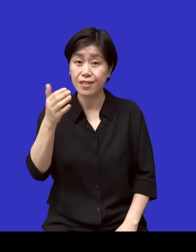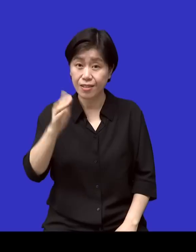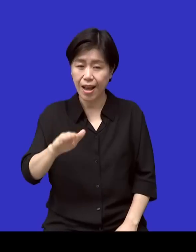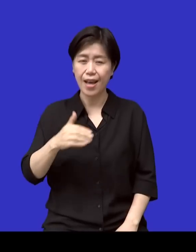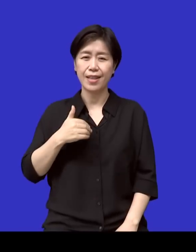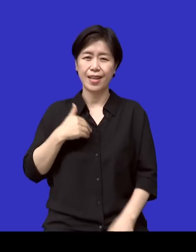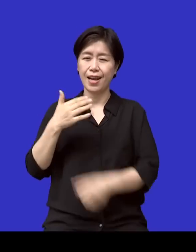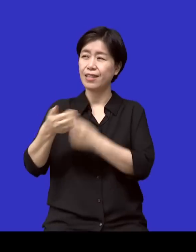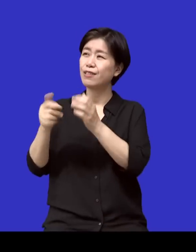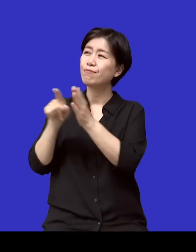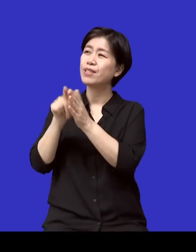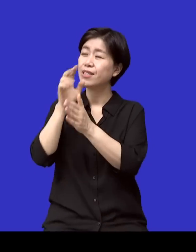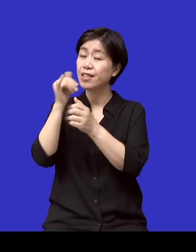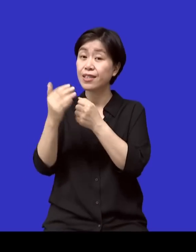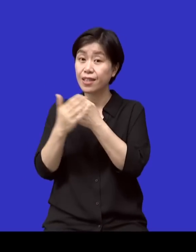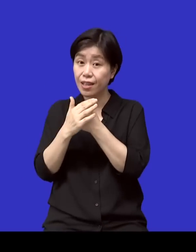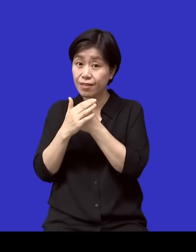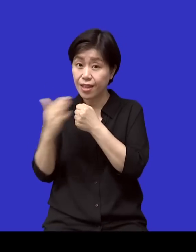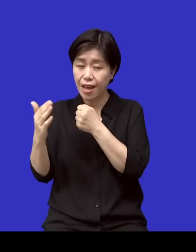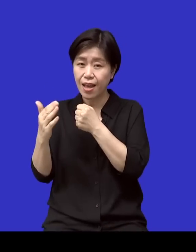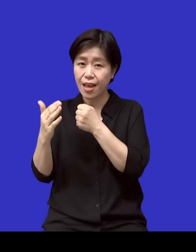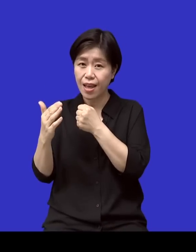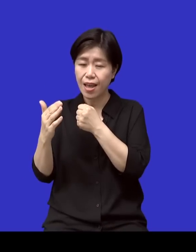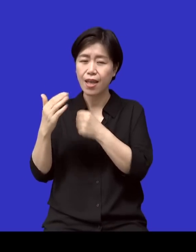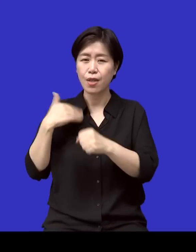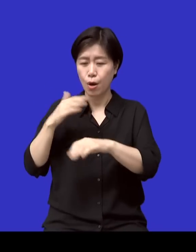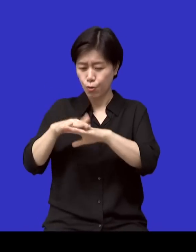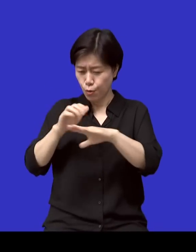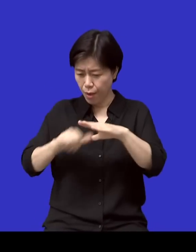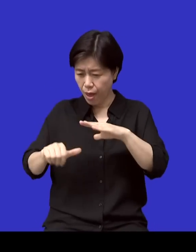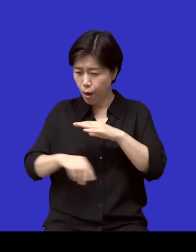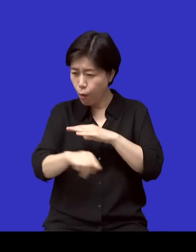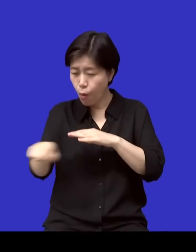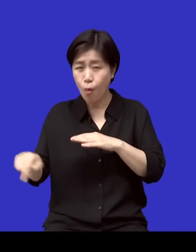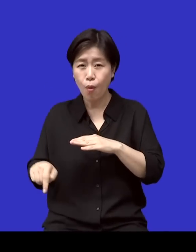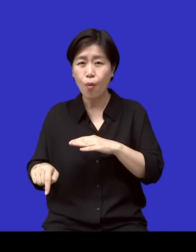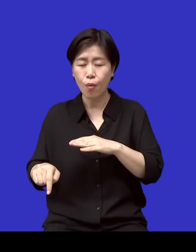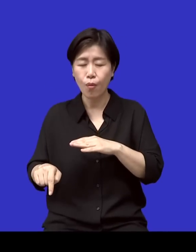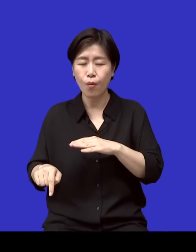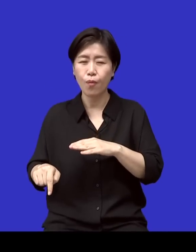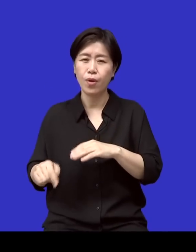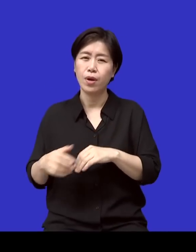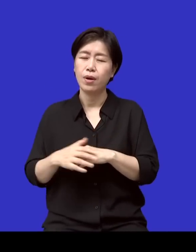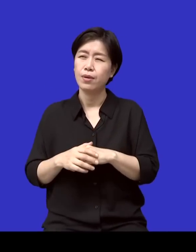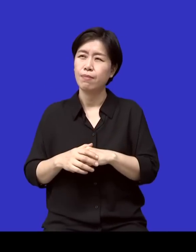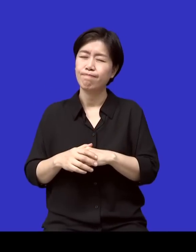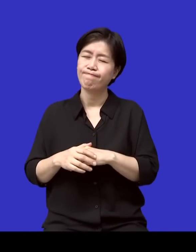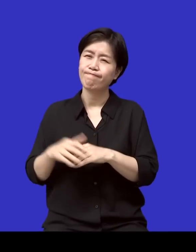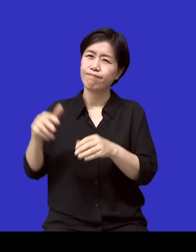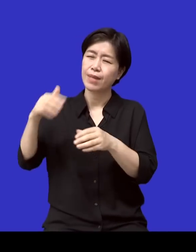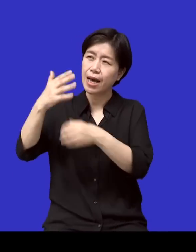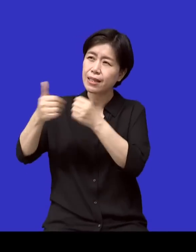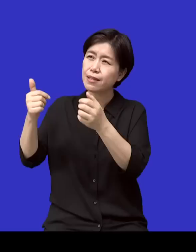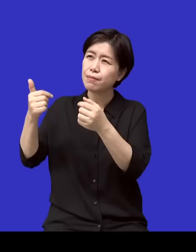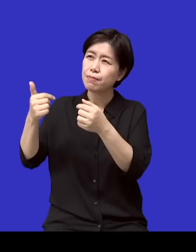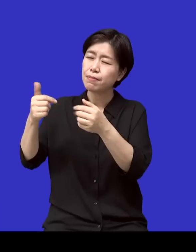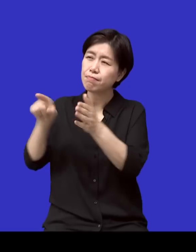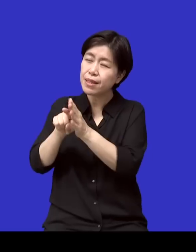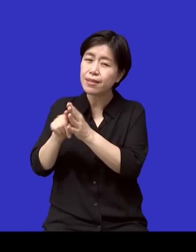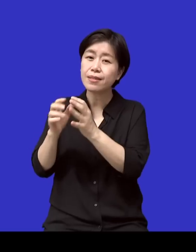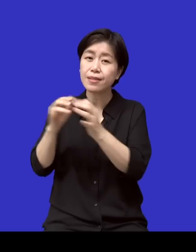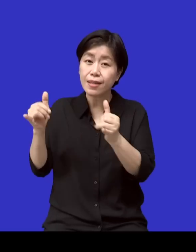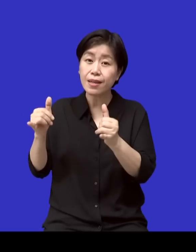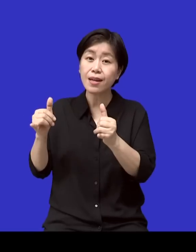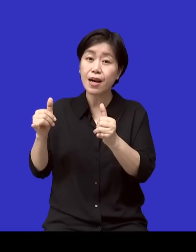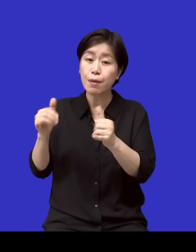제가 기독교니까 기독교적인 선수들이 많이 나와서 네. 좀 기독교적인 부흥이 일어났으면 좋겠다. 네. 그럼 하나님께서도